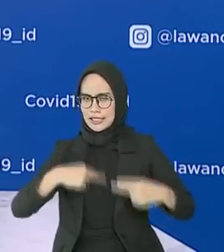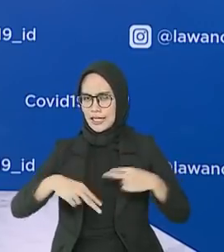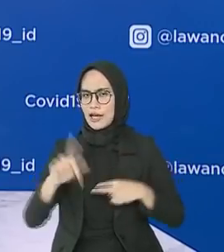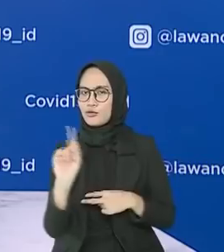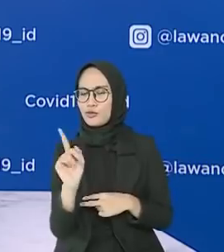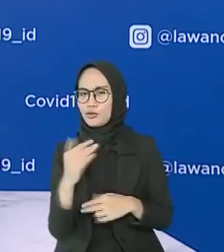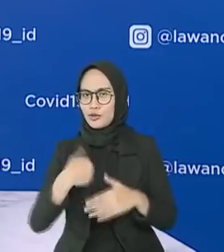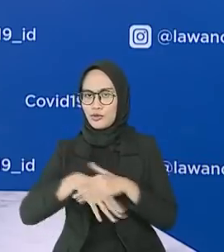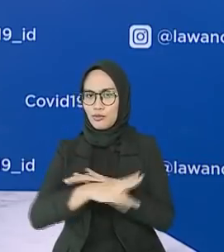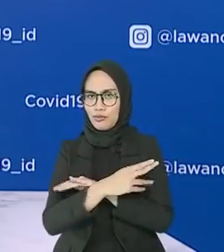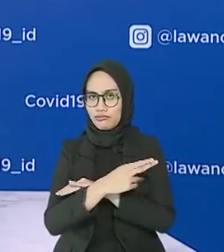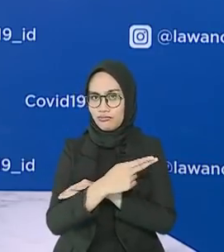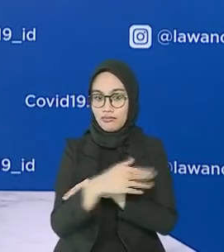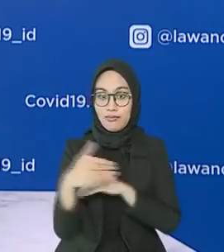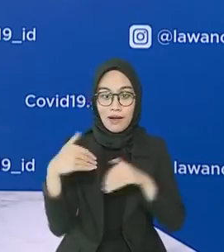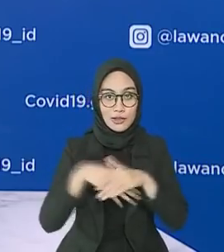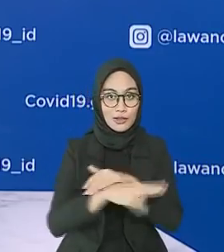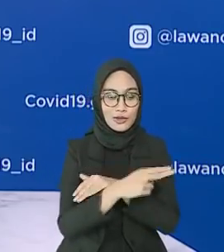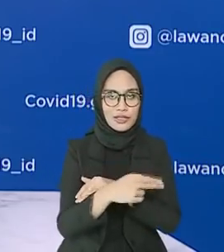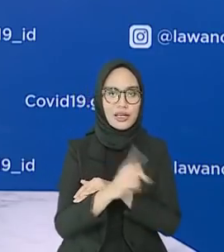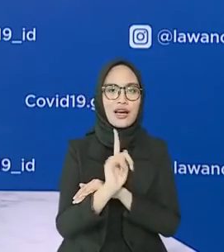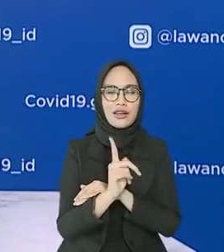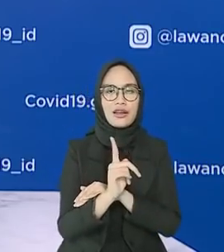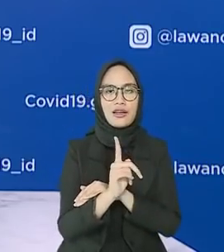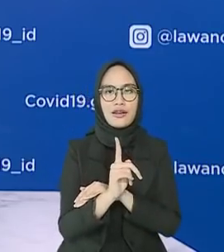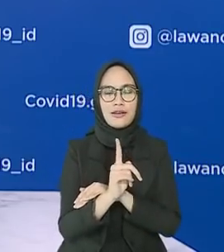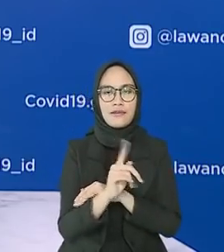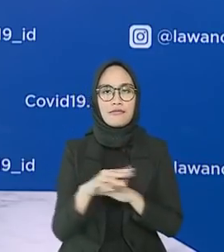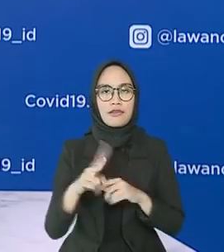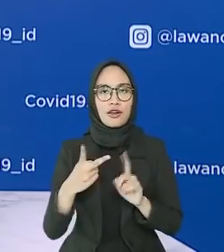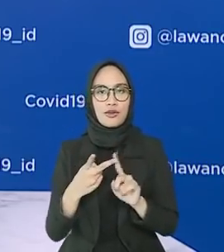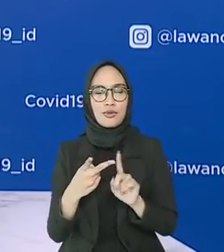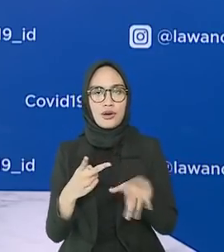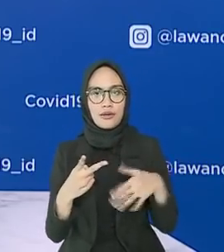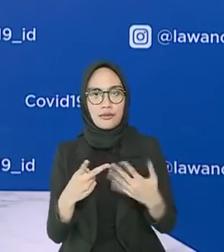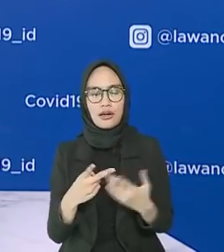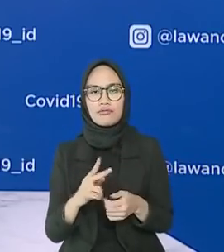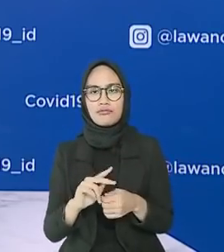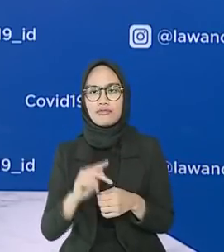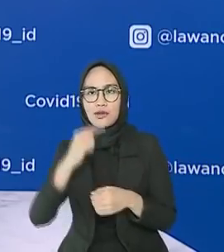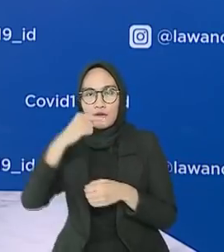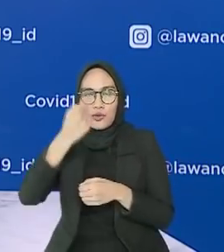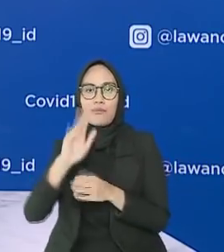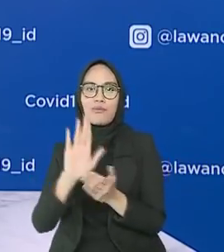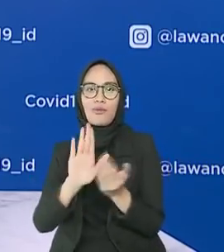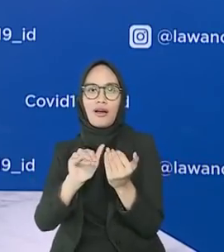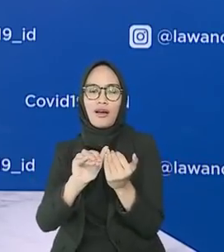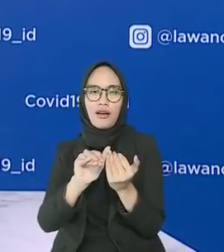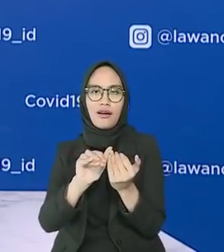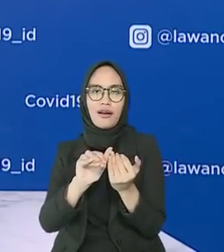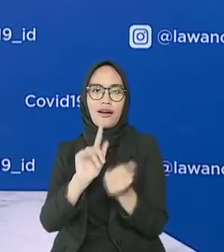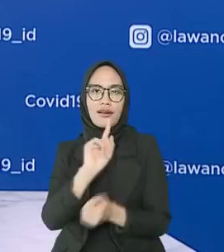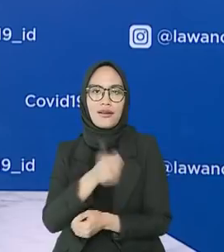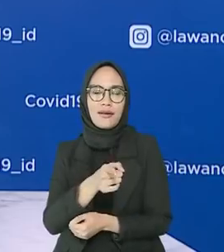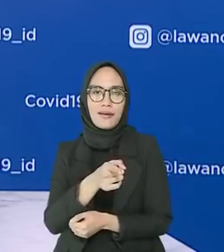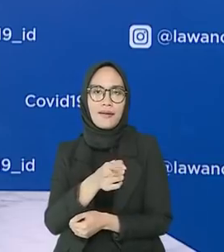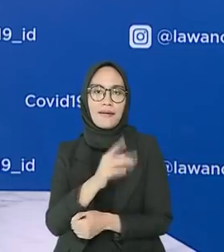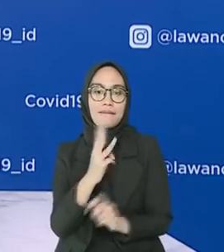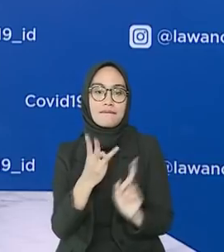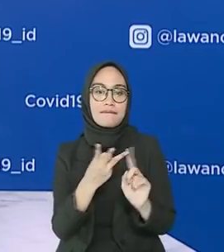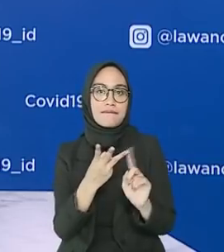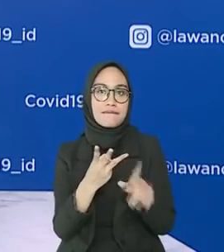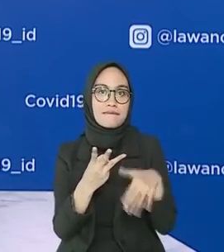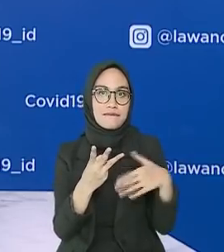kedatangan. Kemudian yang kedua adalah melakukan entry test atau tes ulang setelah kedatangan di pintu masuk. Dan